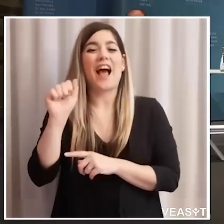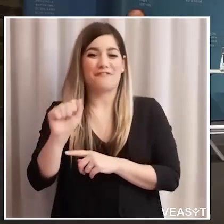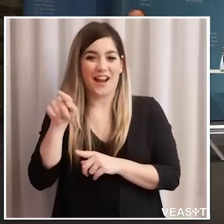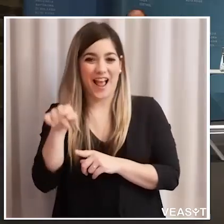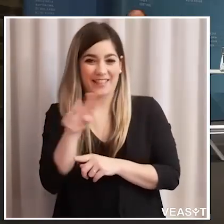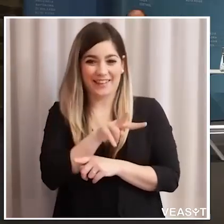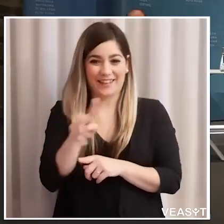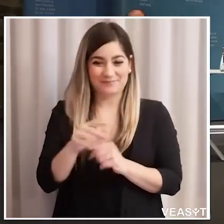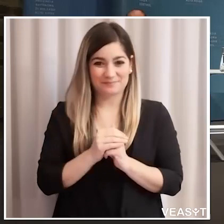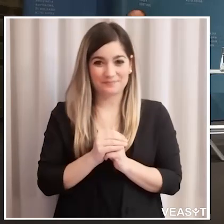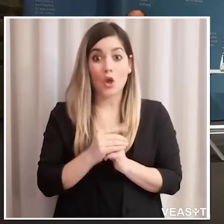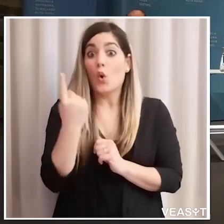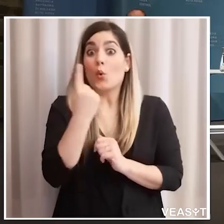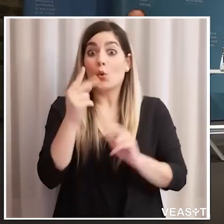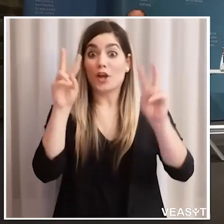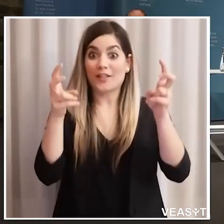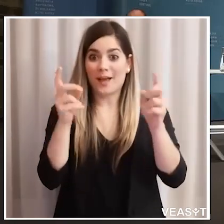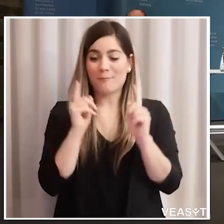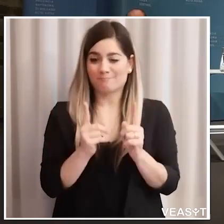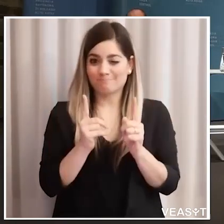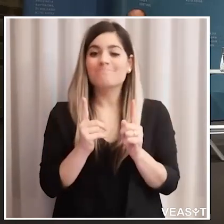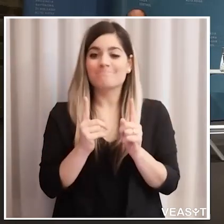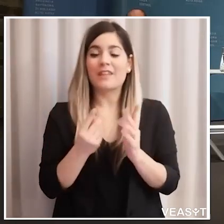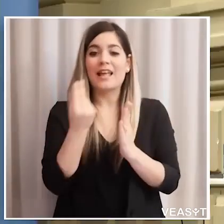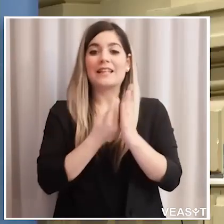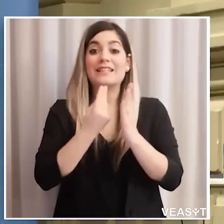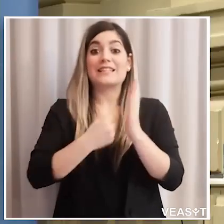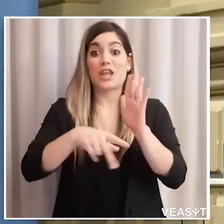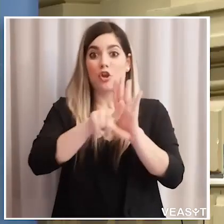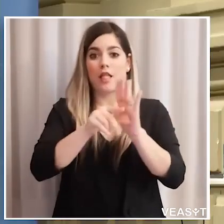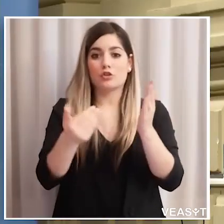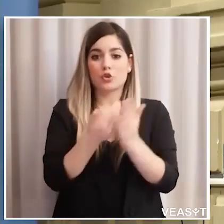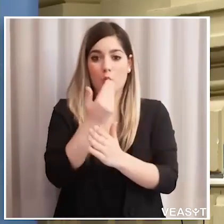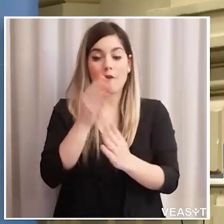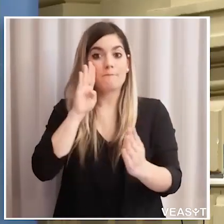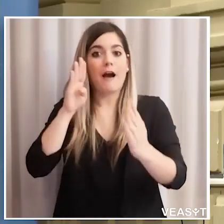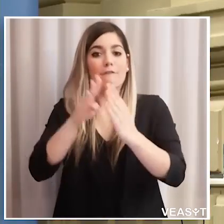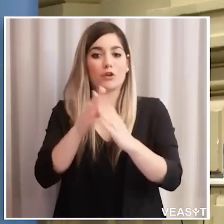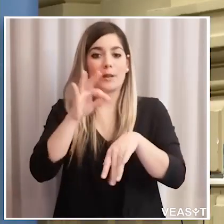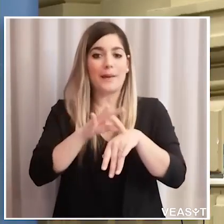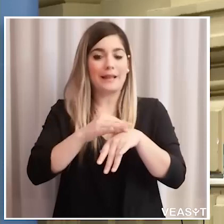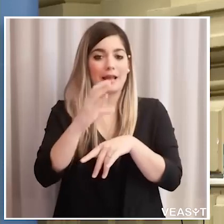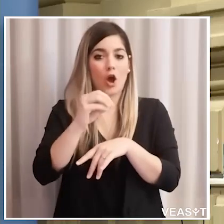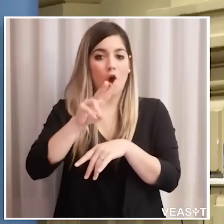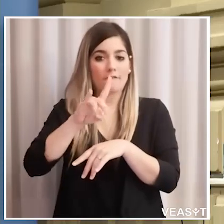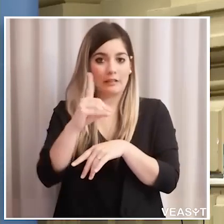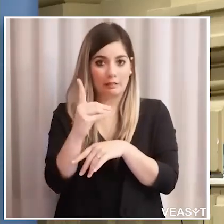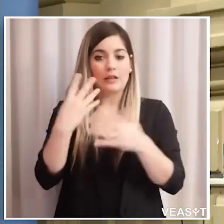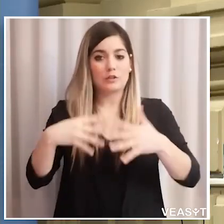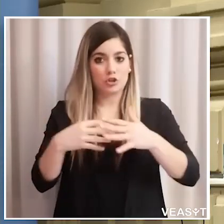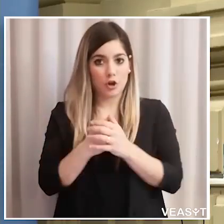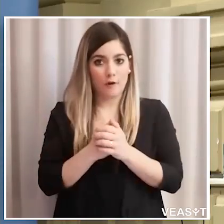e Daniel Alfreider. Abbiamo un unico tema, il nuovo disegno di legge per confrontare la malattia